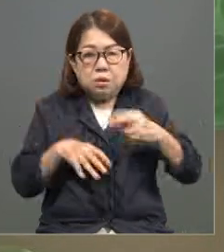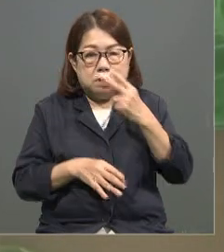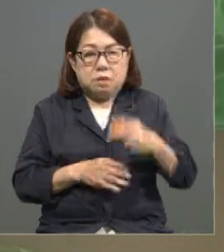ทีนี้